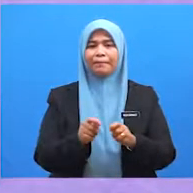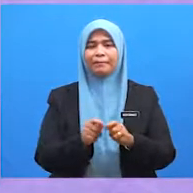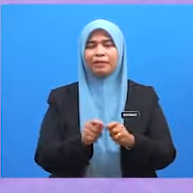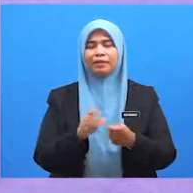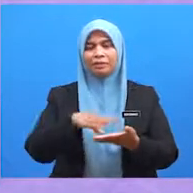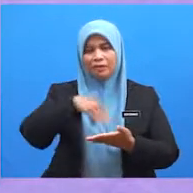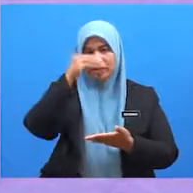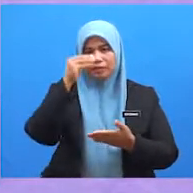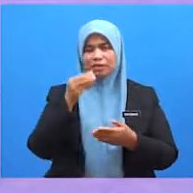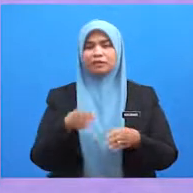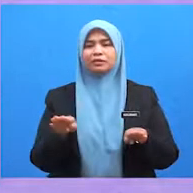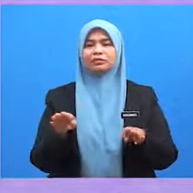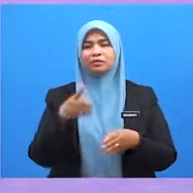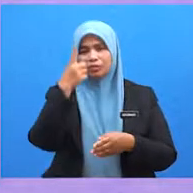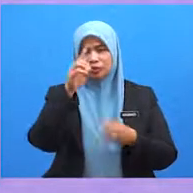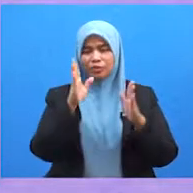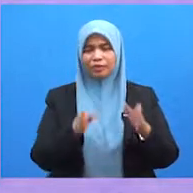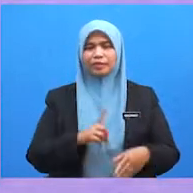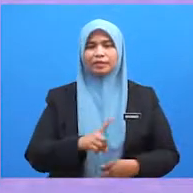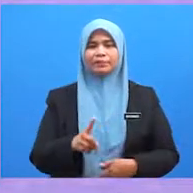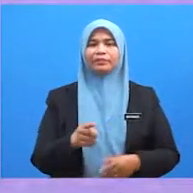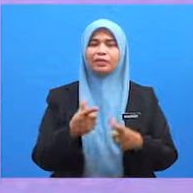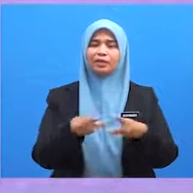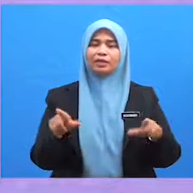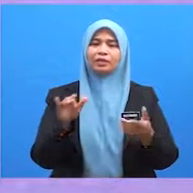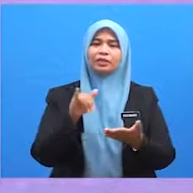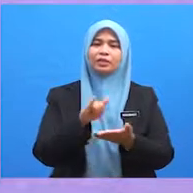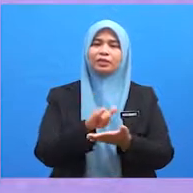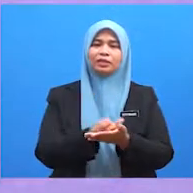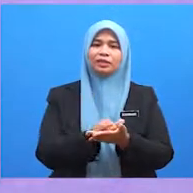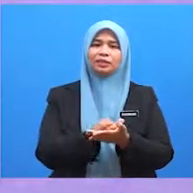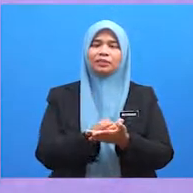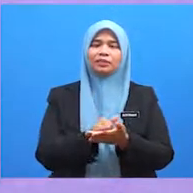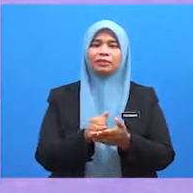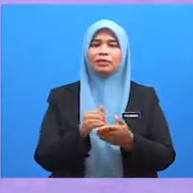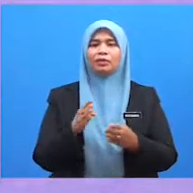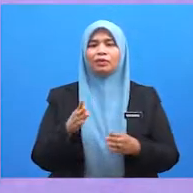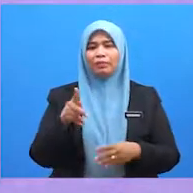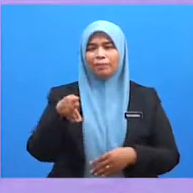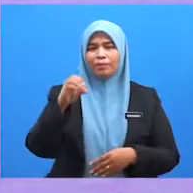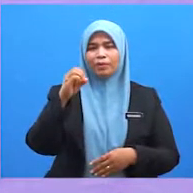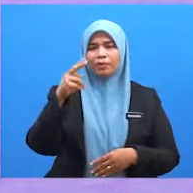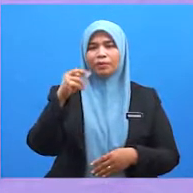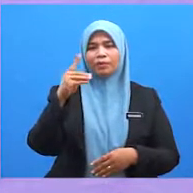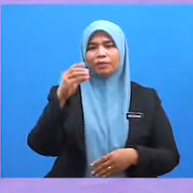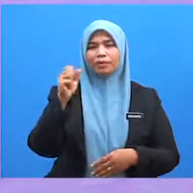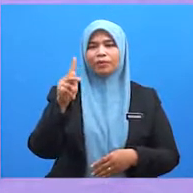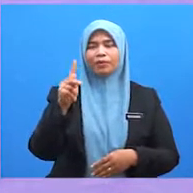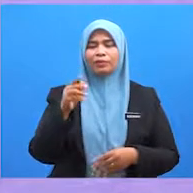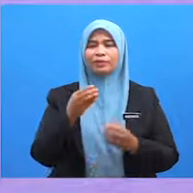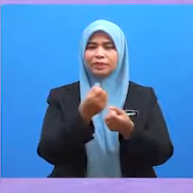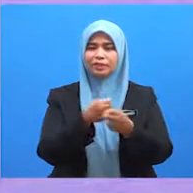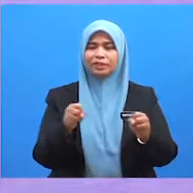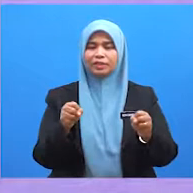Islam. Selain itu, rangkang mahupun pondok disediakan sebagai tempat untuk